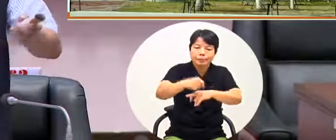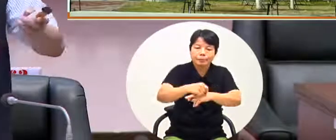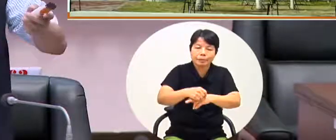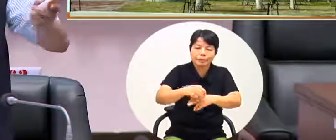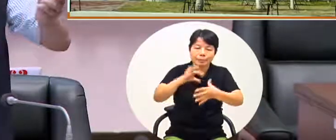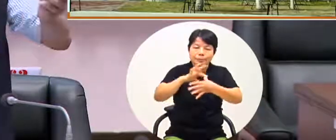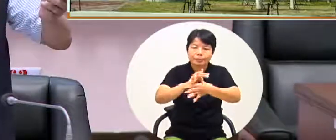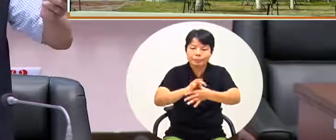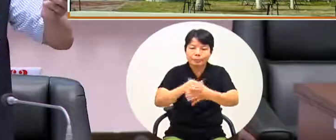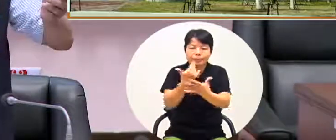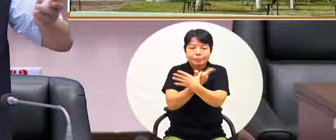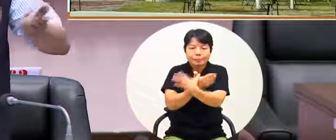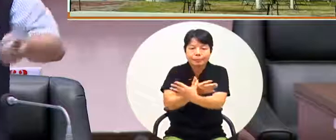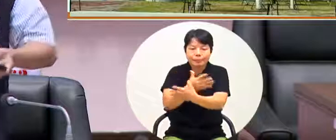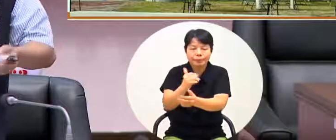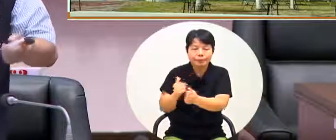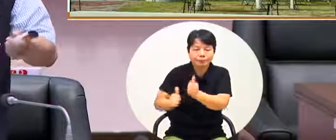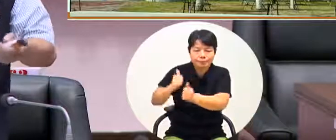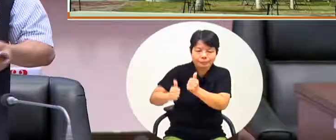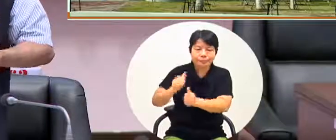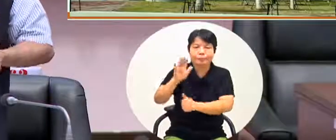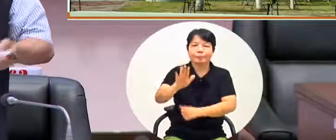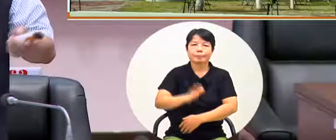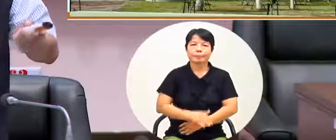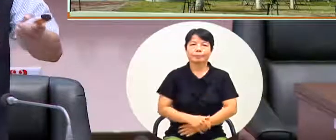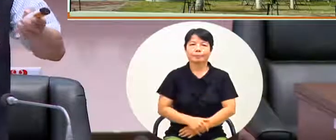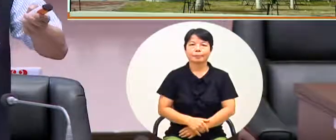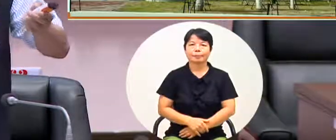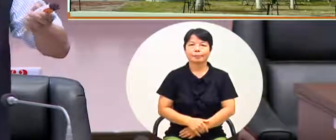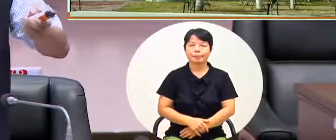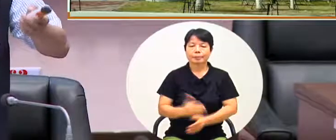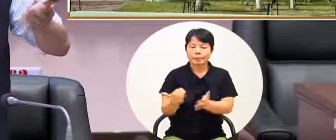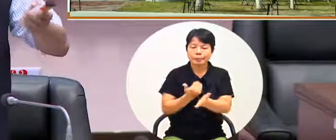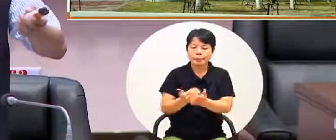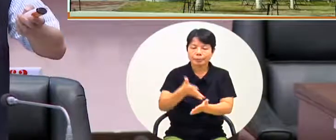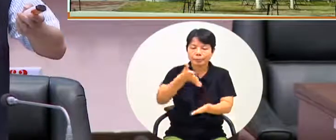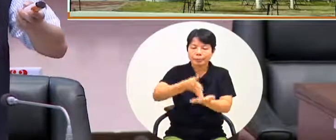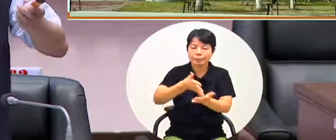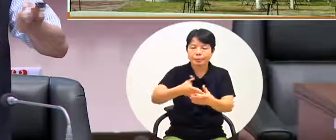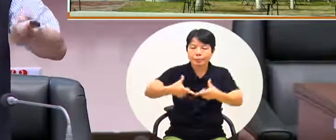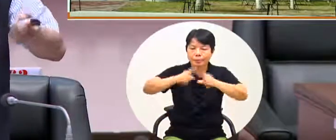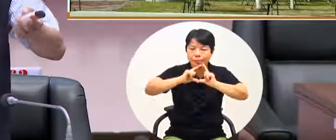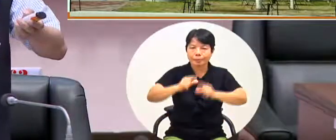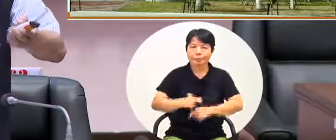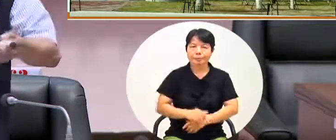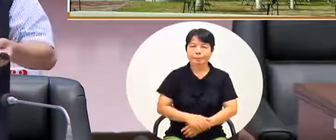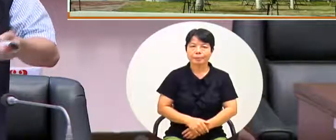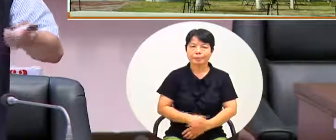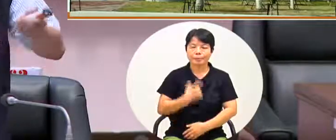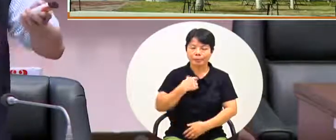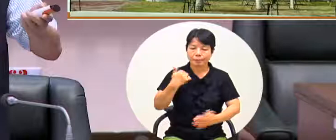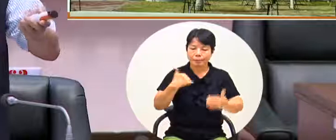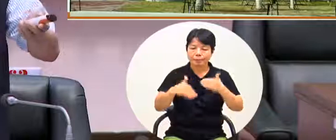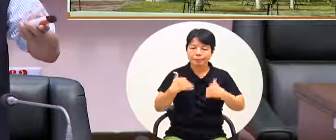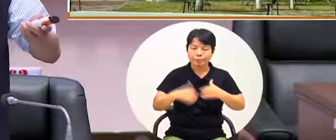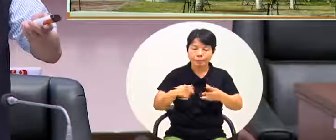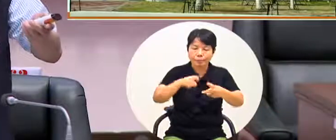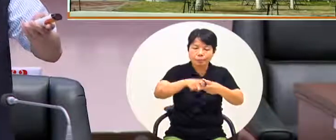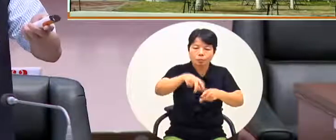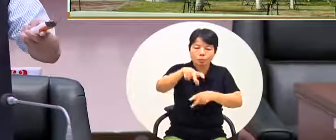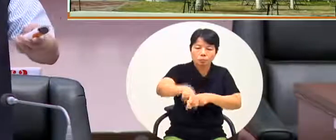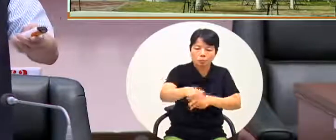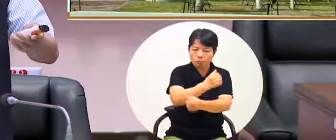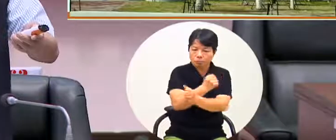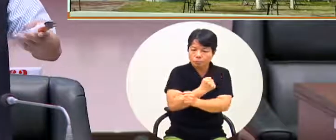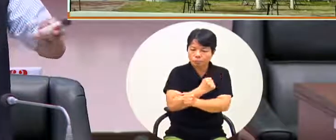吼。但是你头家以上讲即个问题吼，我嘛希望咱新港组织吼，爱真少去注意一下吼。伫验收的时阵